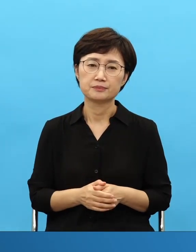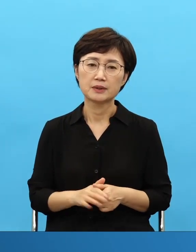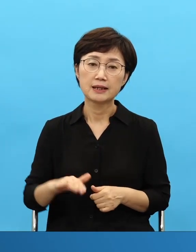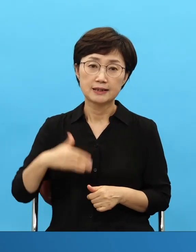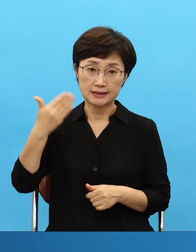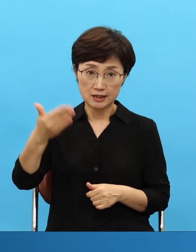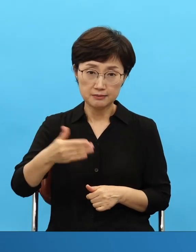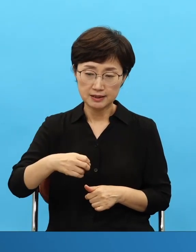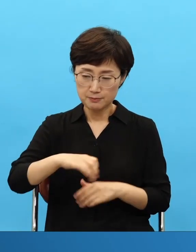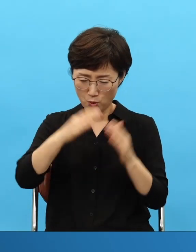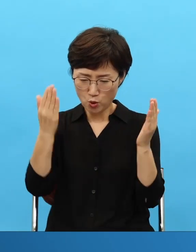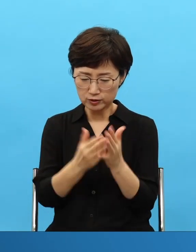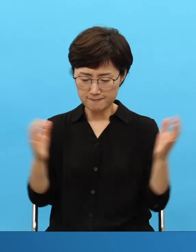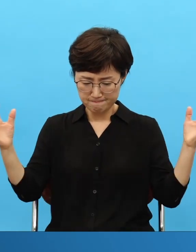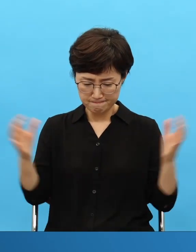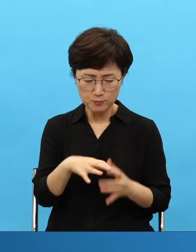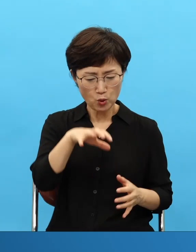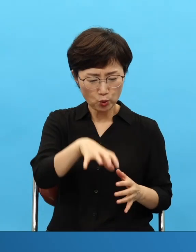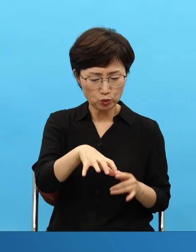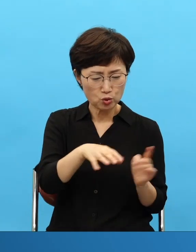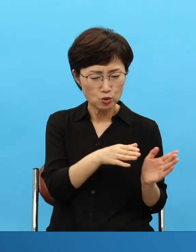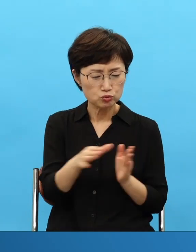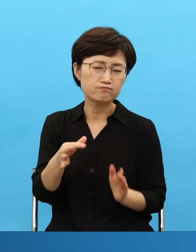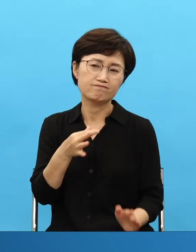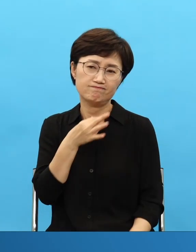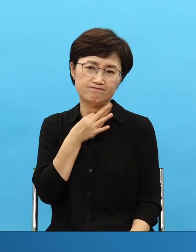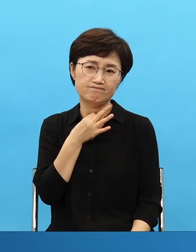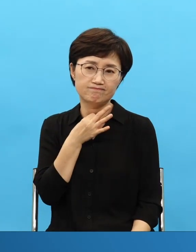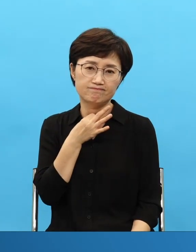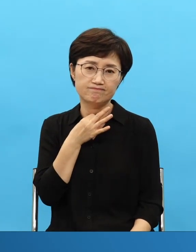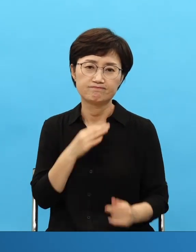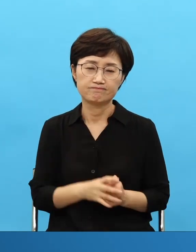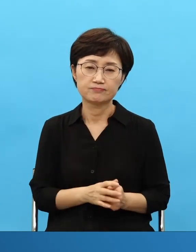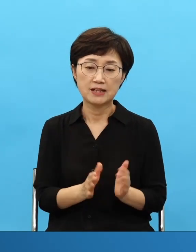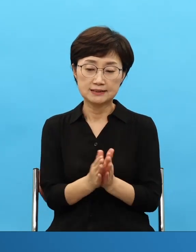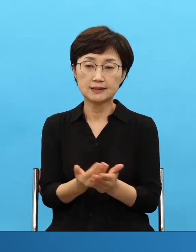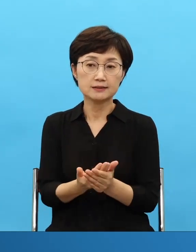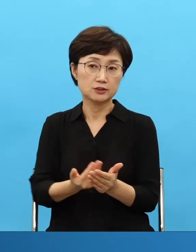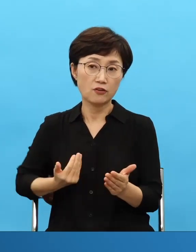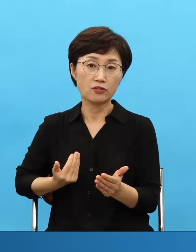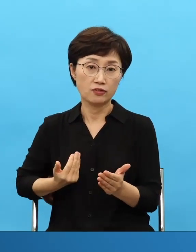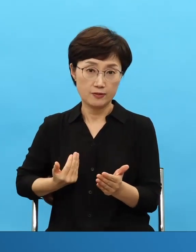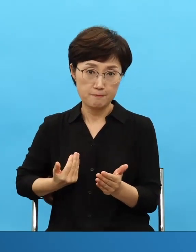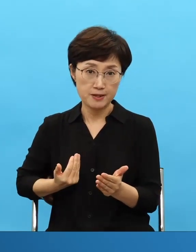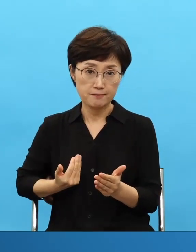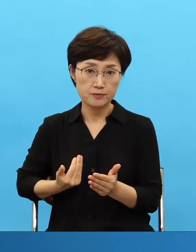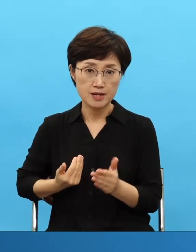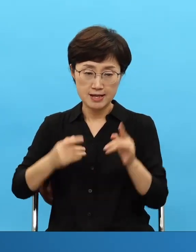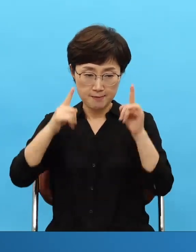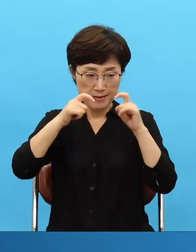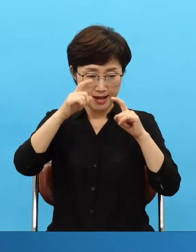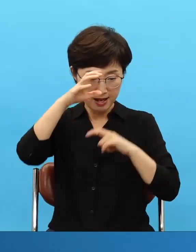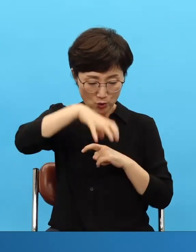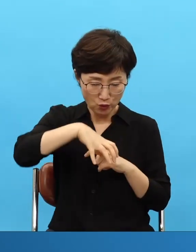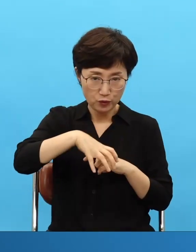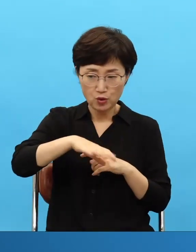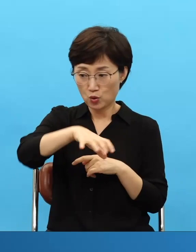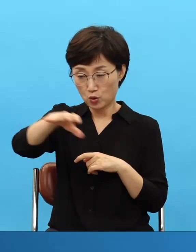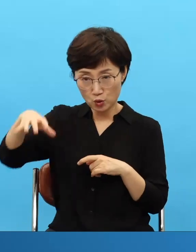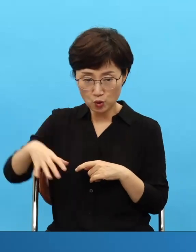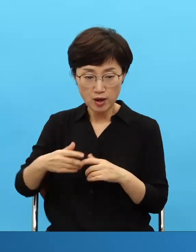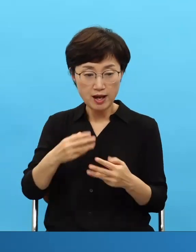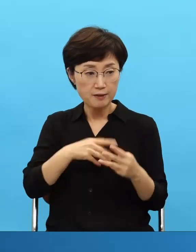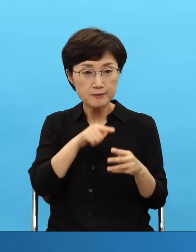모두 다 함께 모일 수 있는 장소가 준비되어야겠네요. 대회 시작 전 준비된 포토존과 부스에서 랩넌트들이